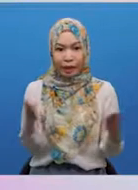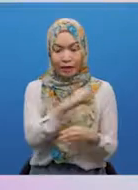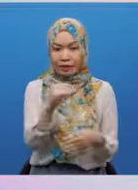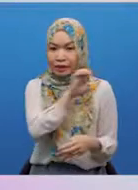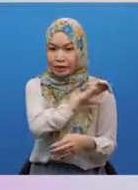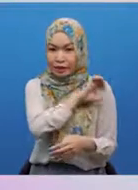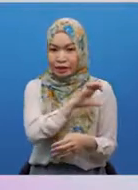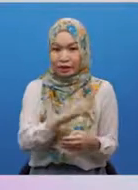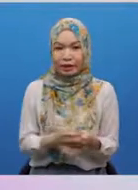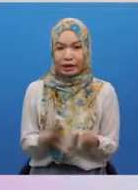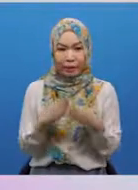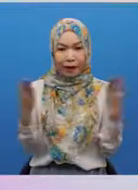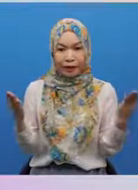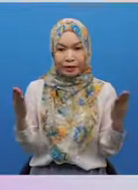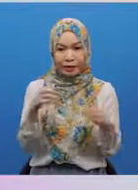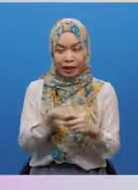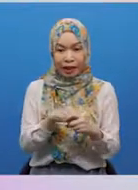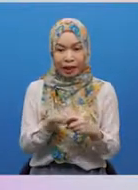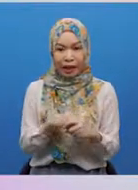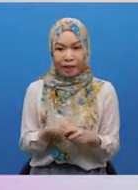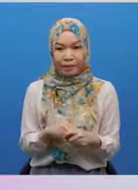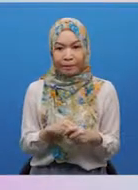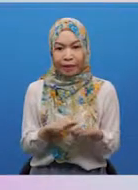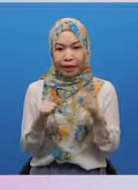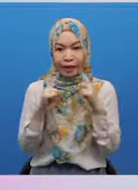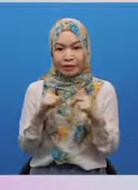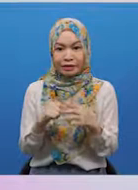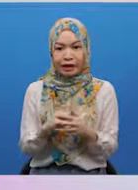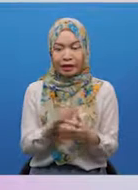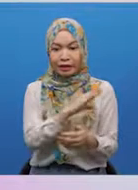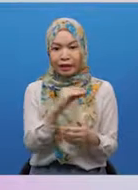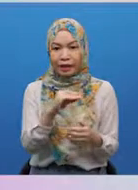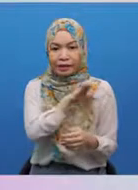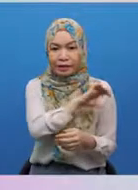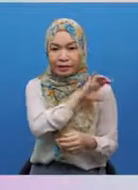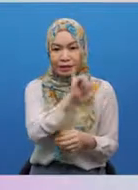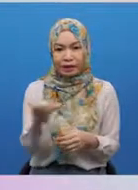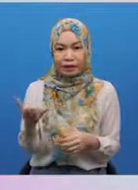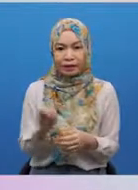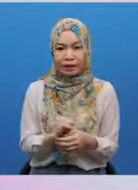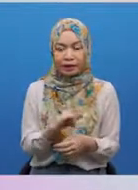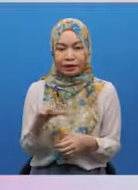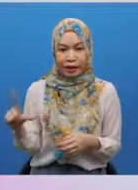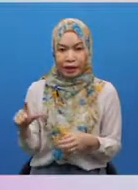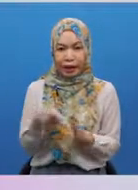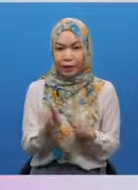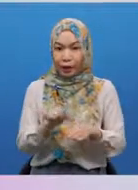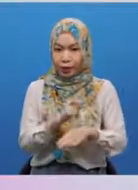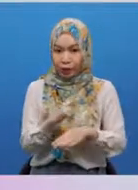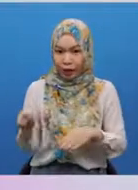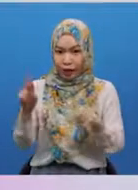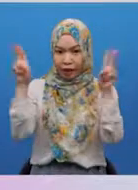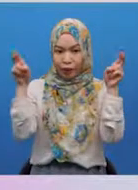dan tulisan. Terdapat empat ciri kesantunan berbahasa, iaitu penggunaan ungkapan